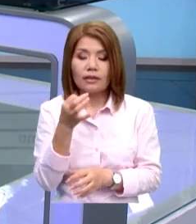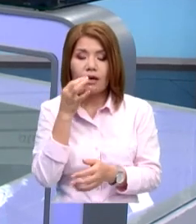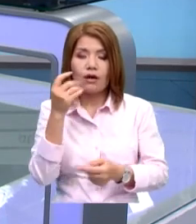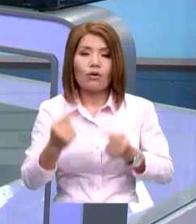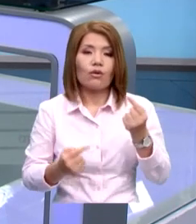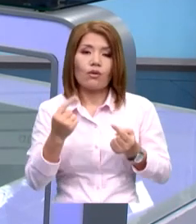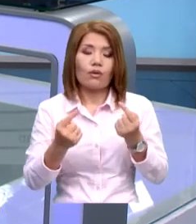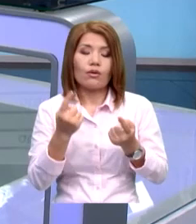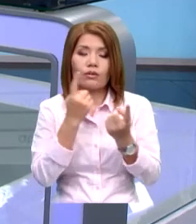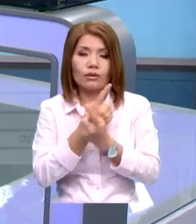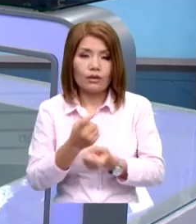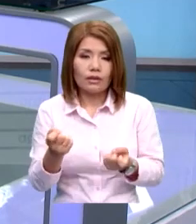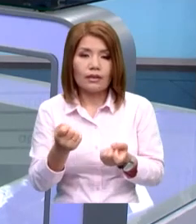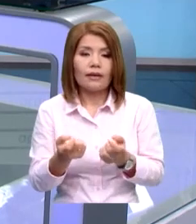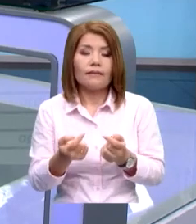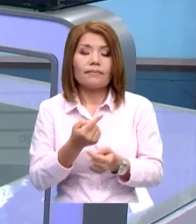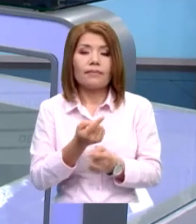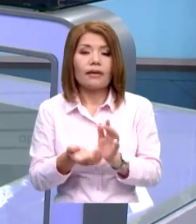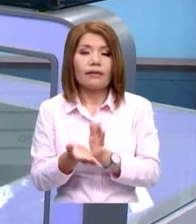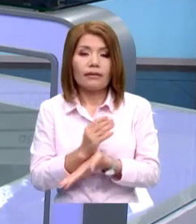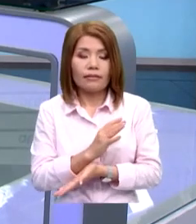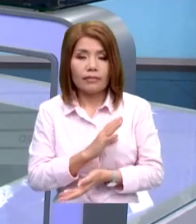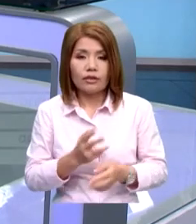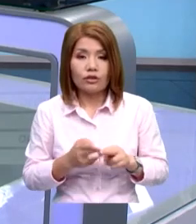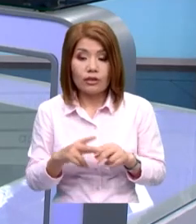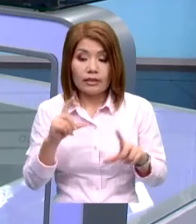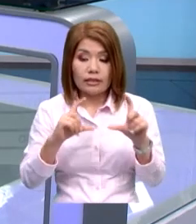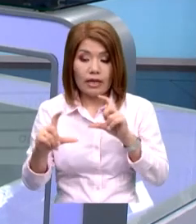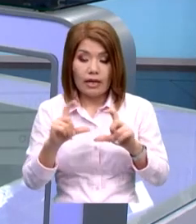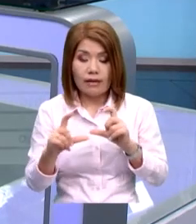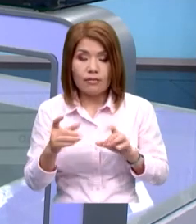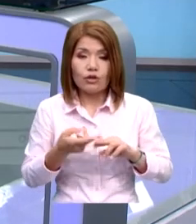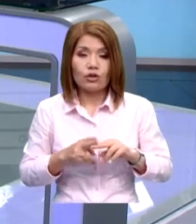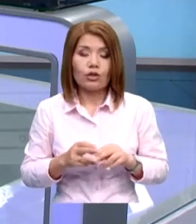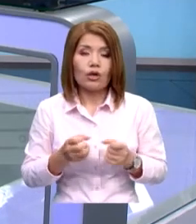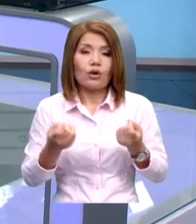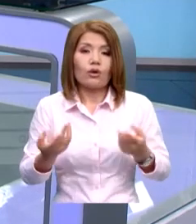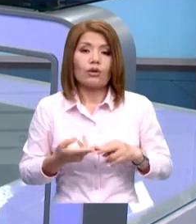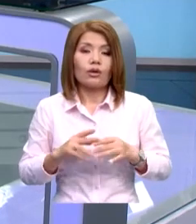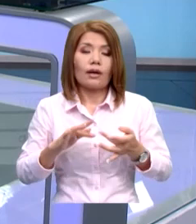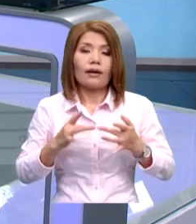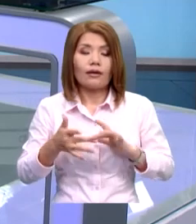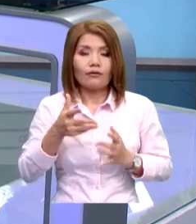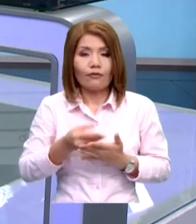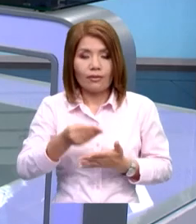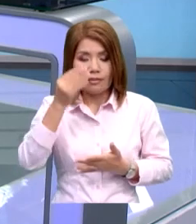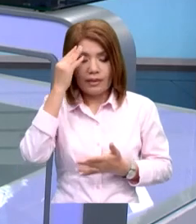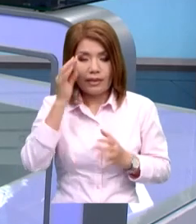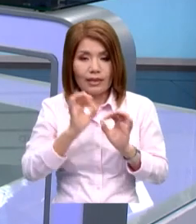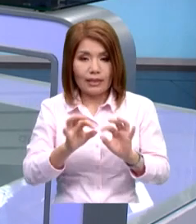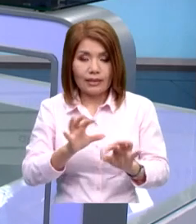даулы мәлімдемесін теріске шығарды. Сөзінше шахматшы қыз эмоция үстінде отырып, әлеуметтік желіде пікір қалдырған болуы